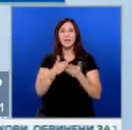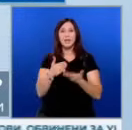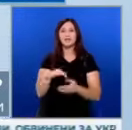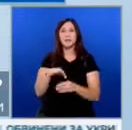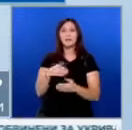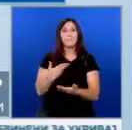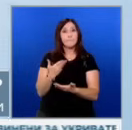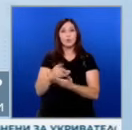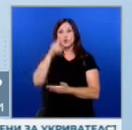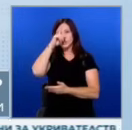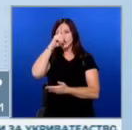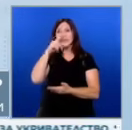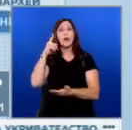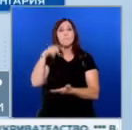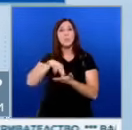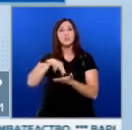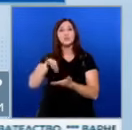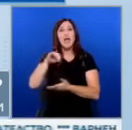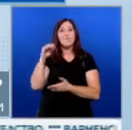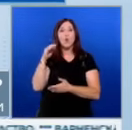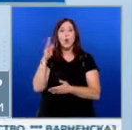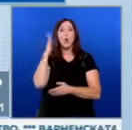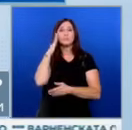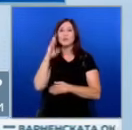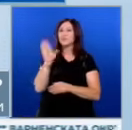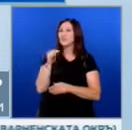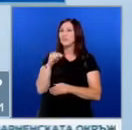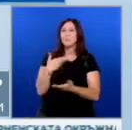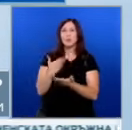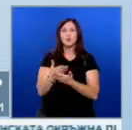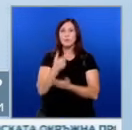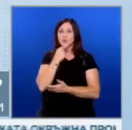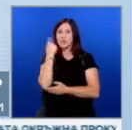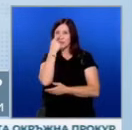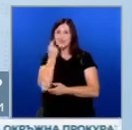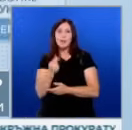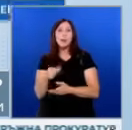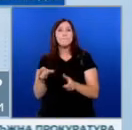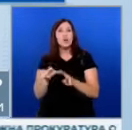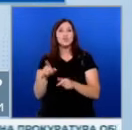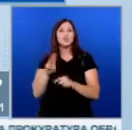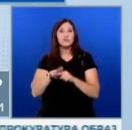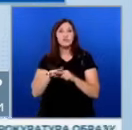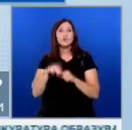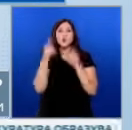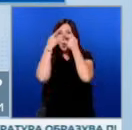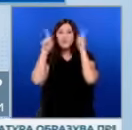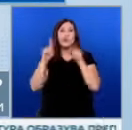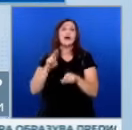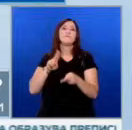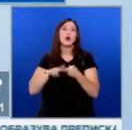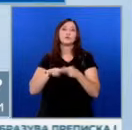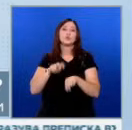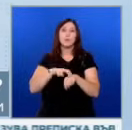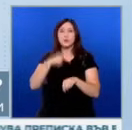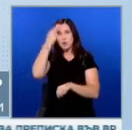за позицията еврокомисар. От всички номинации познатите лица са едва няколко. Марош Шефчович от Словакия, Валдис Домбровскис